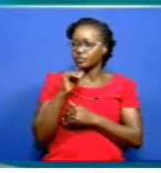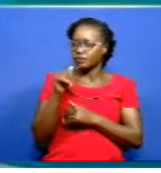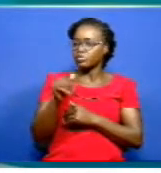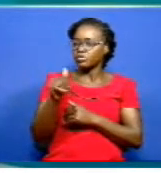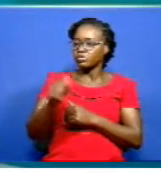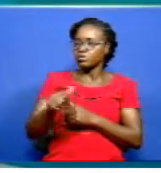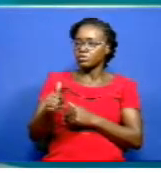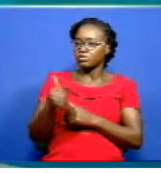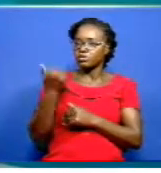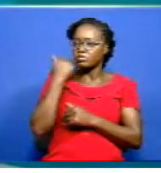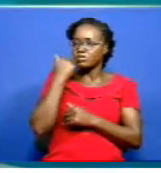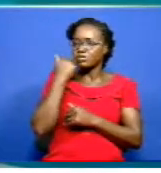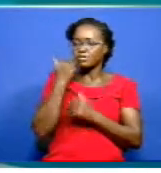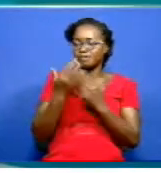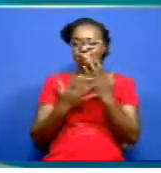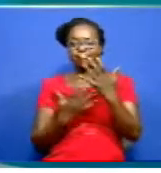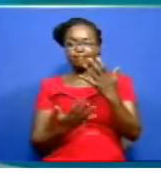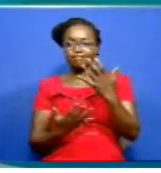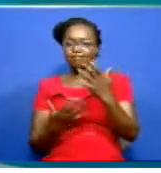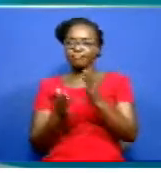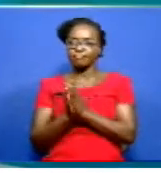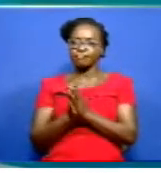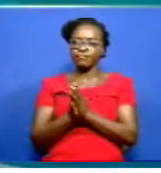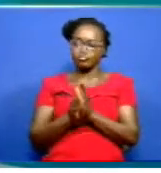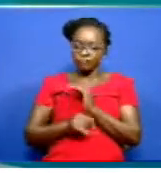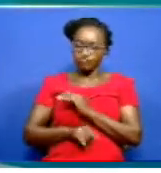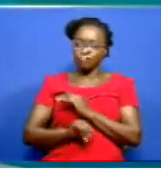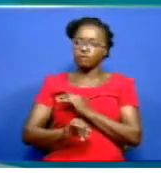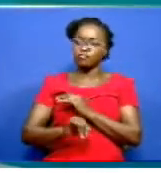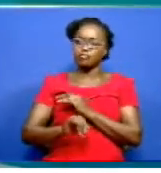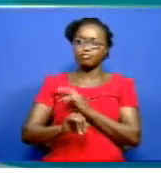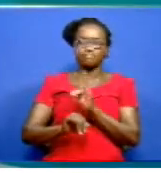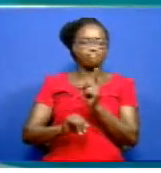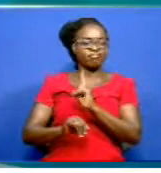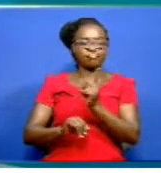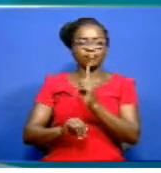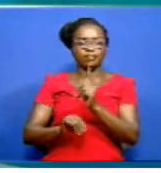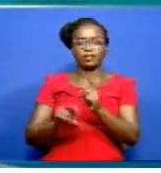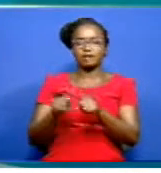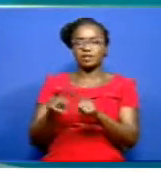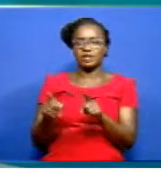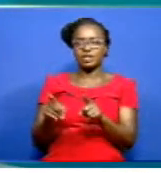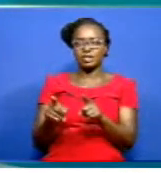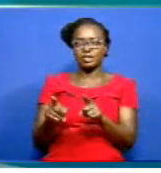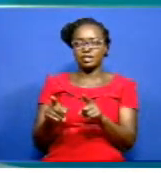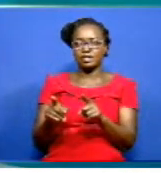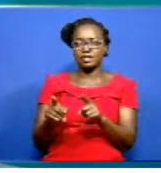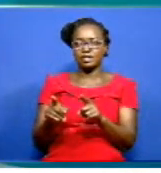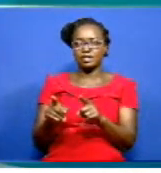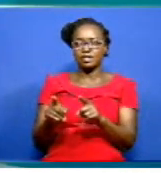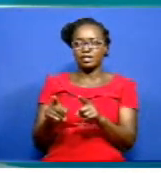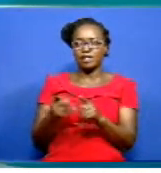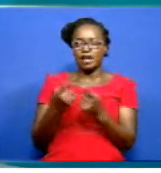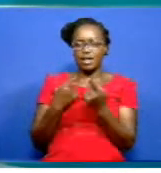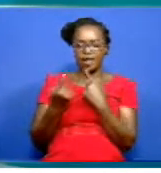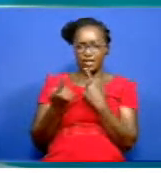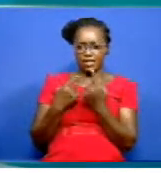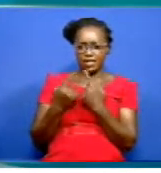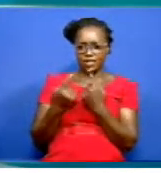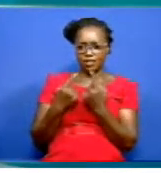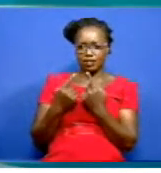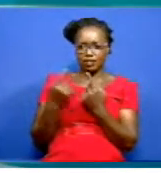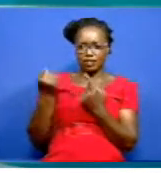mwingine utapima damu ama utapima mkojo, ni kitu ambacho utaongea na mtu